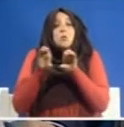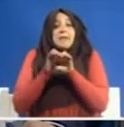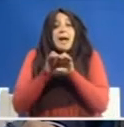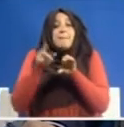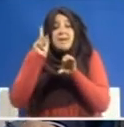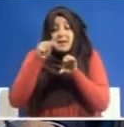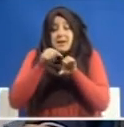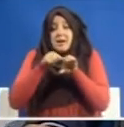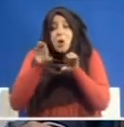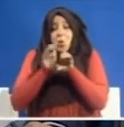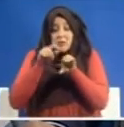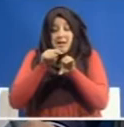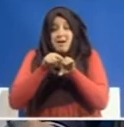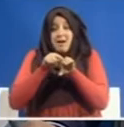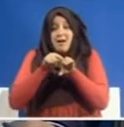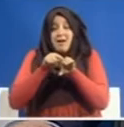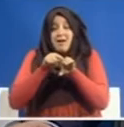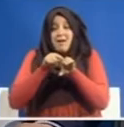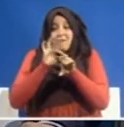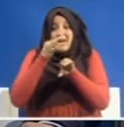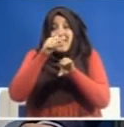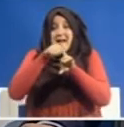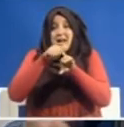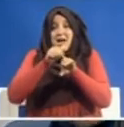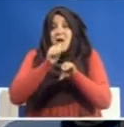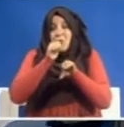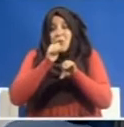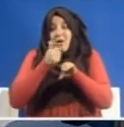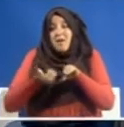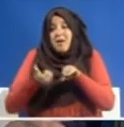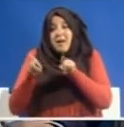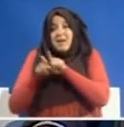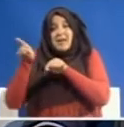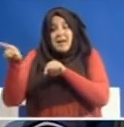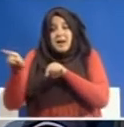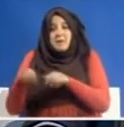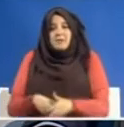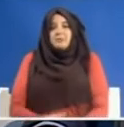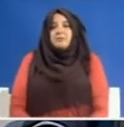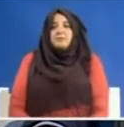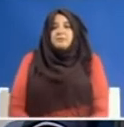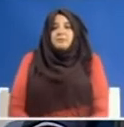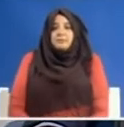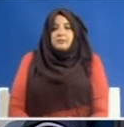وهي أخوها من الرضاع، هل يمكن أن وعمرها 58 سنة وقد سأل الشيخ عن